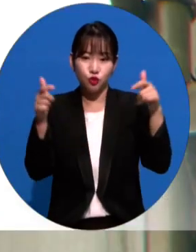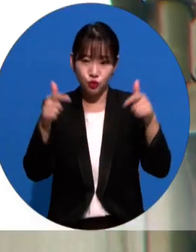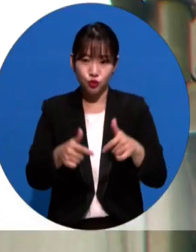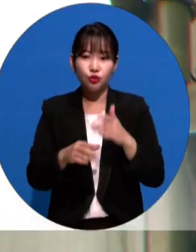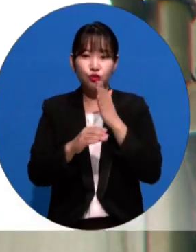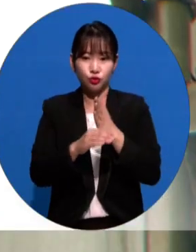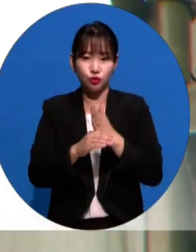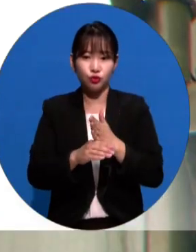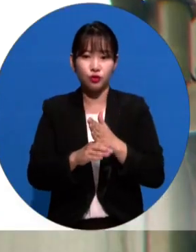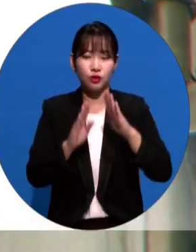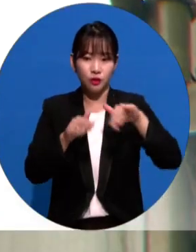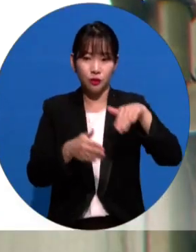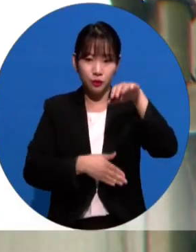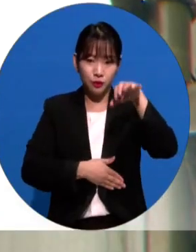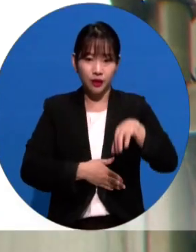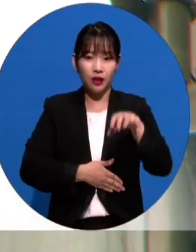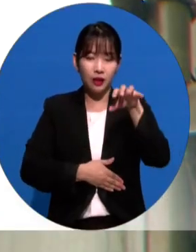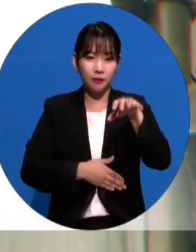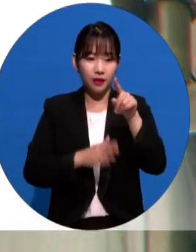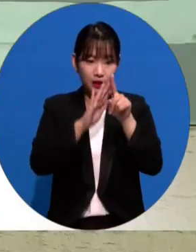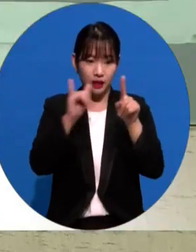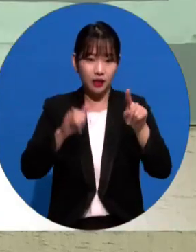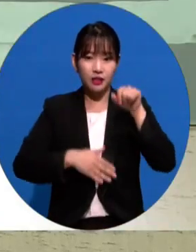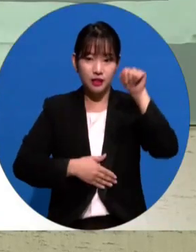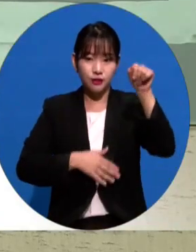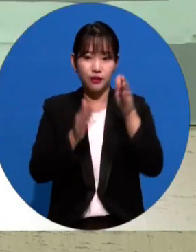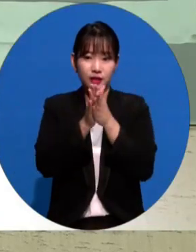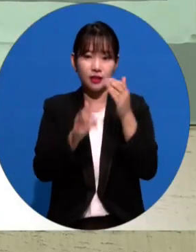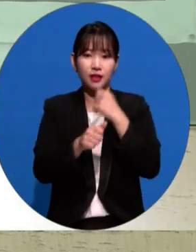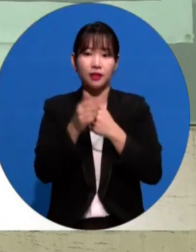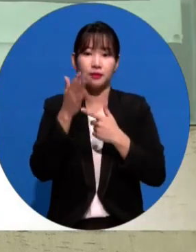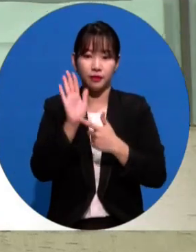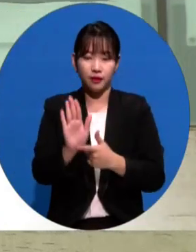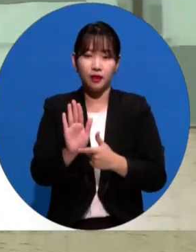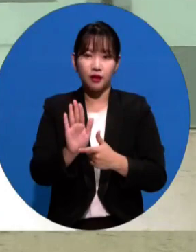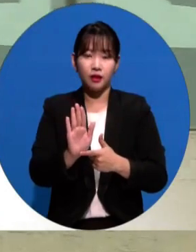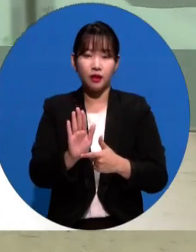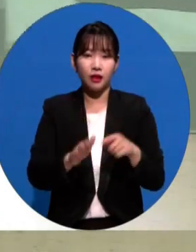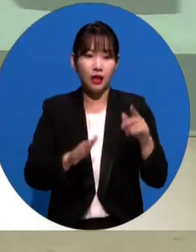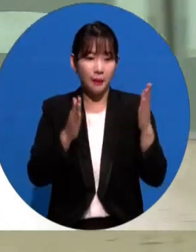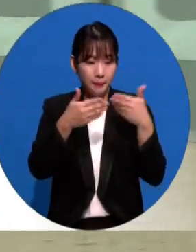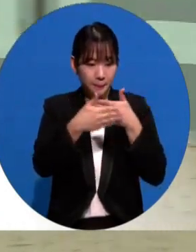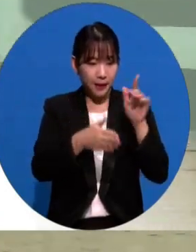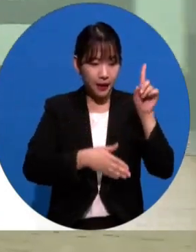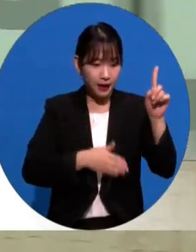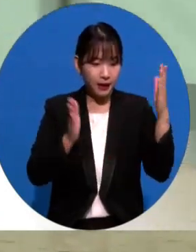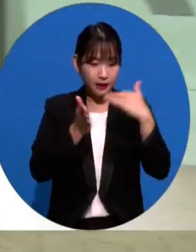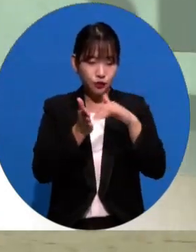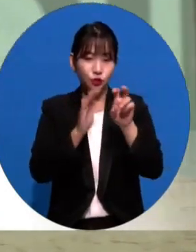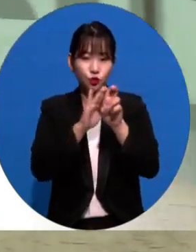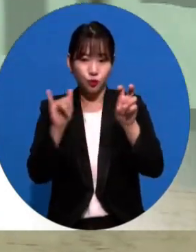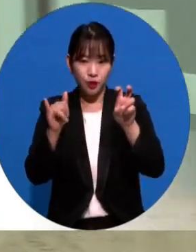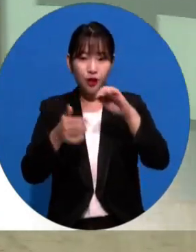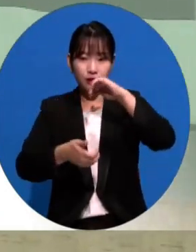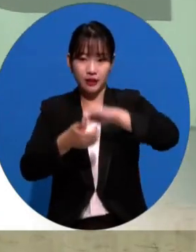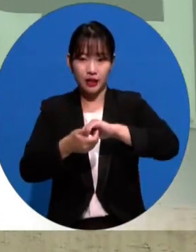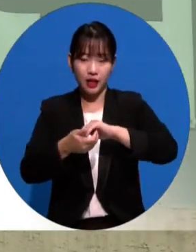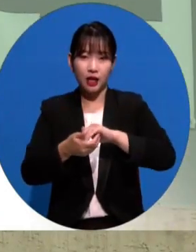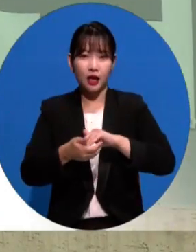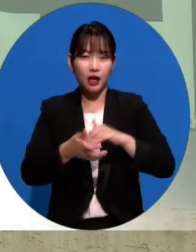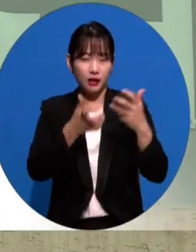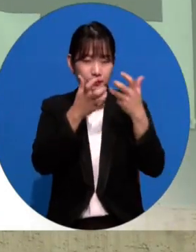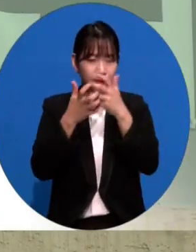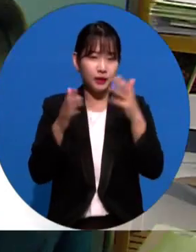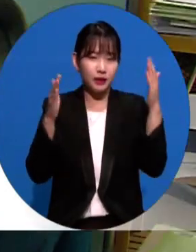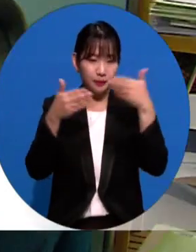전남도당 앞에서 1인 시위를 진행한다고 밝혔습니다. 이들은 학급당 학생 수 20명 상한제로 과밀